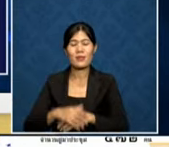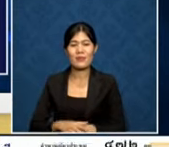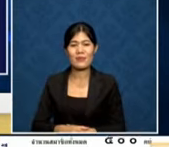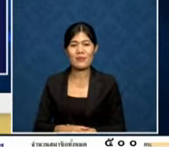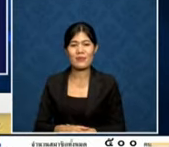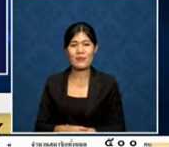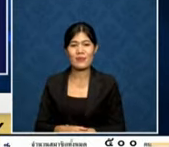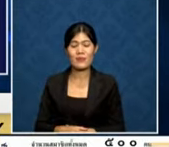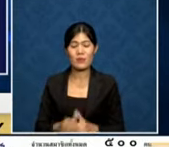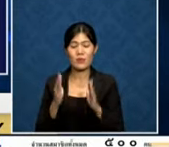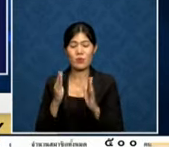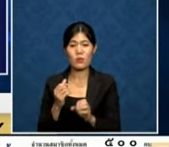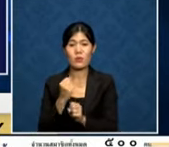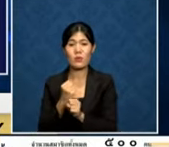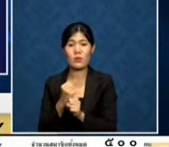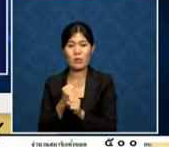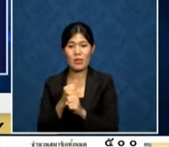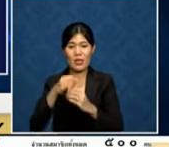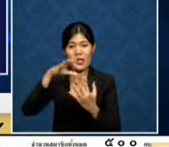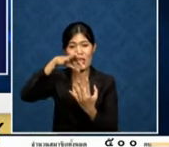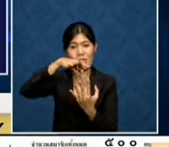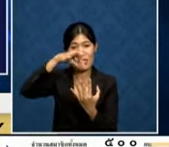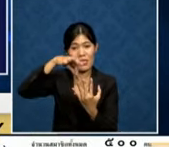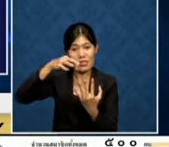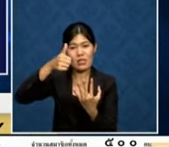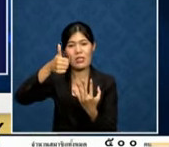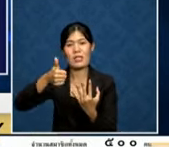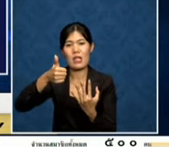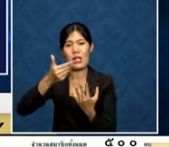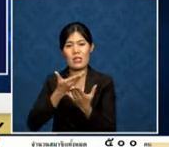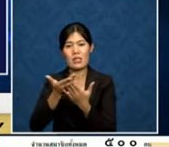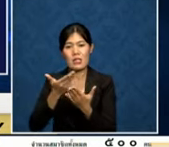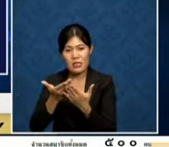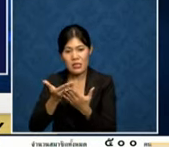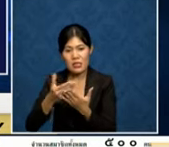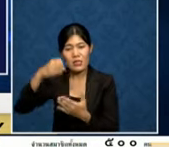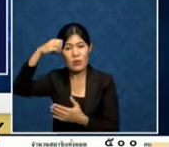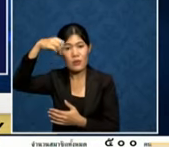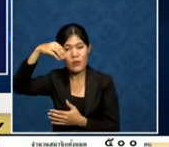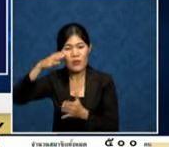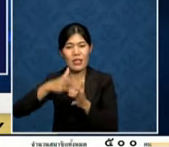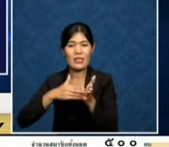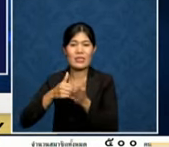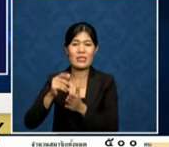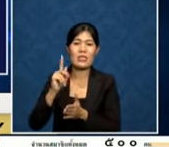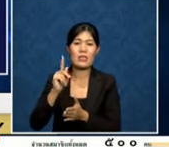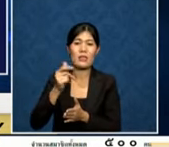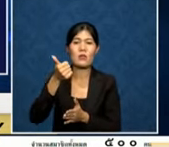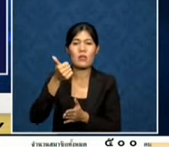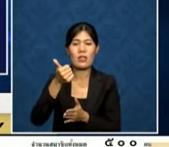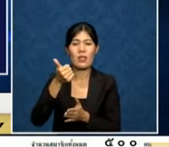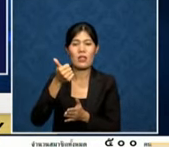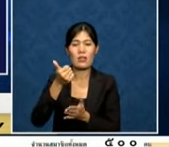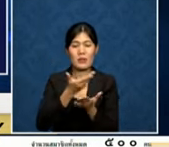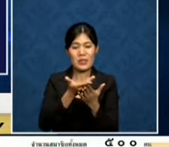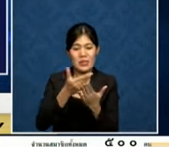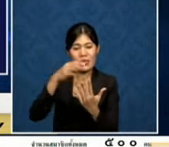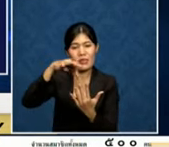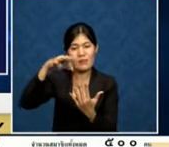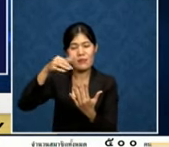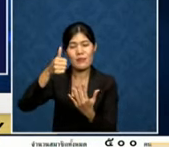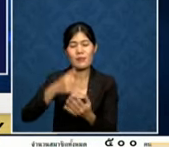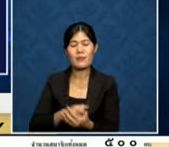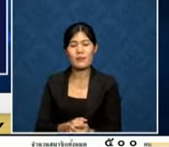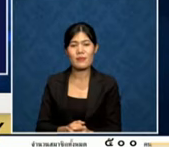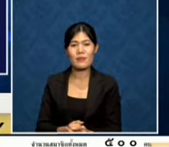ที่ผู้ประกอบการครับสามารถเลือกซื้อแพ็คเกจไฟฟ้าสีเขียวจากหน่วยงานตัวแทนจำหน่ายได้หรือจะเป็น